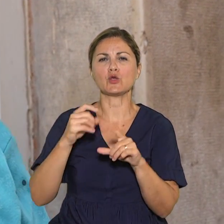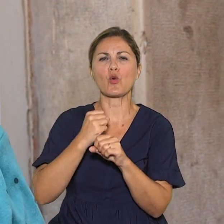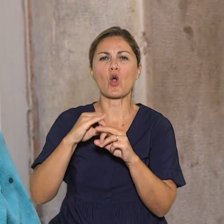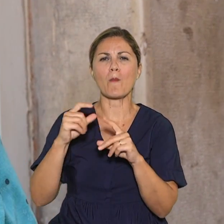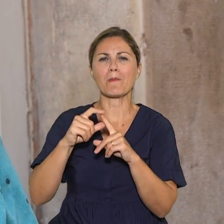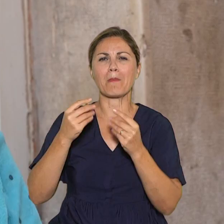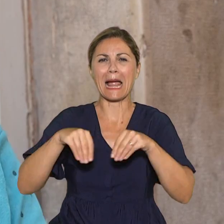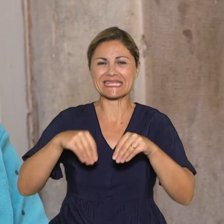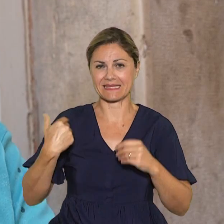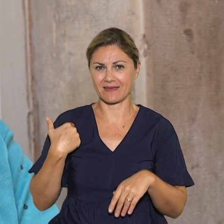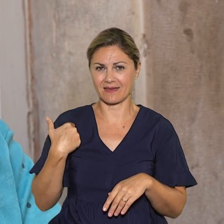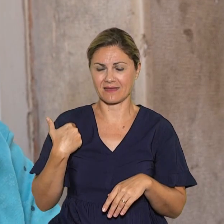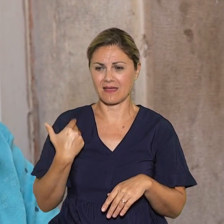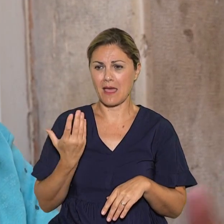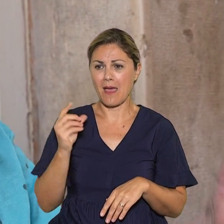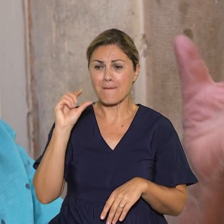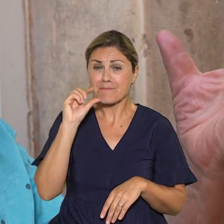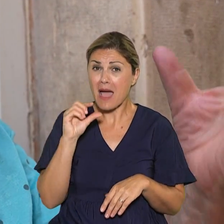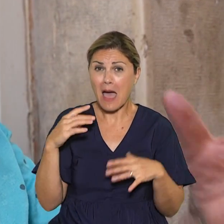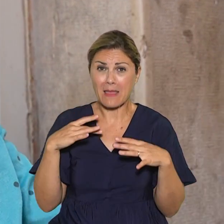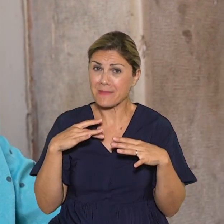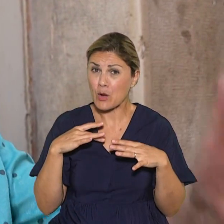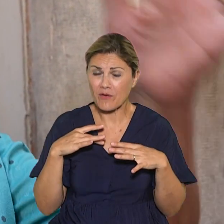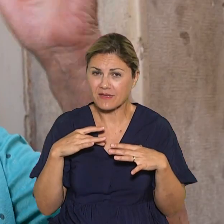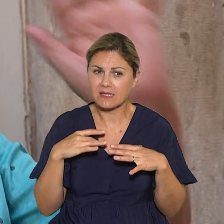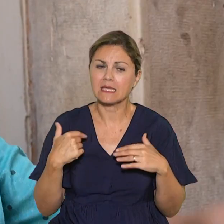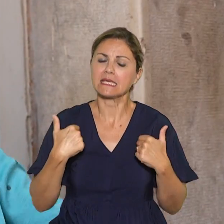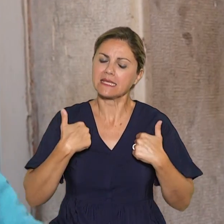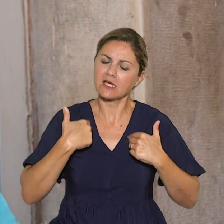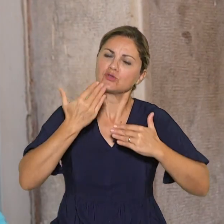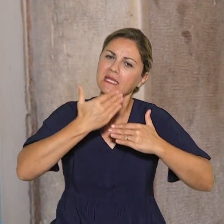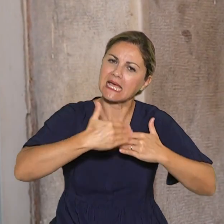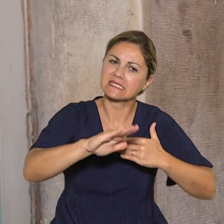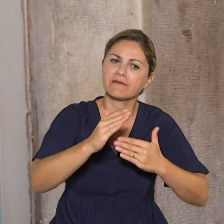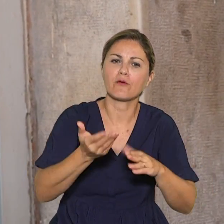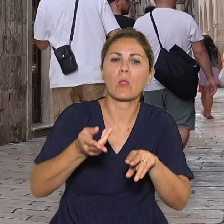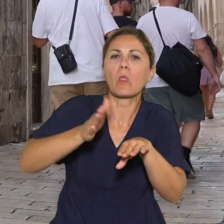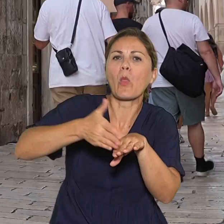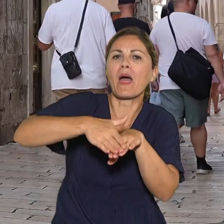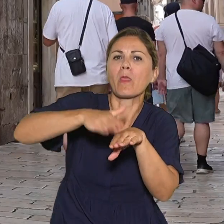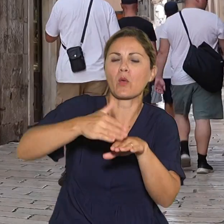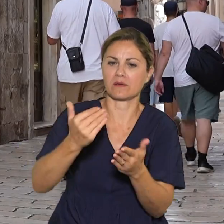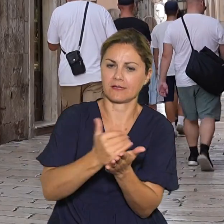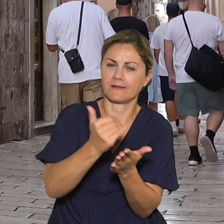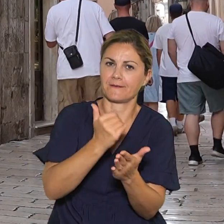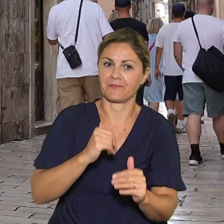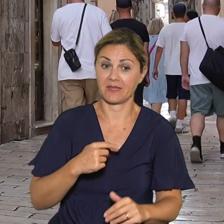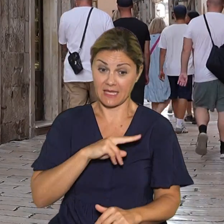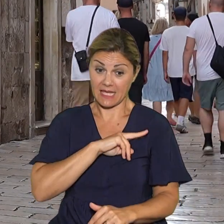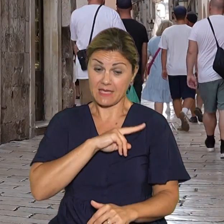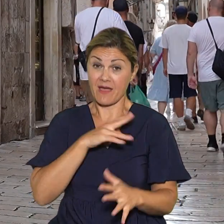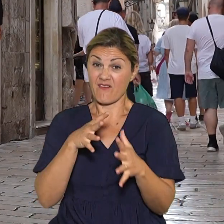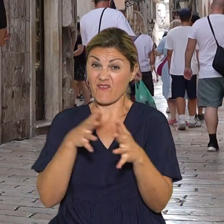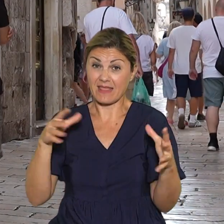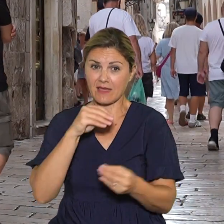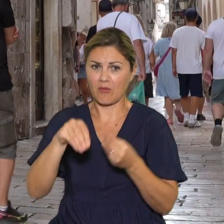Mala penzija, ja gori neću pustiti, ja ću nastaviti. Iako ima veliku obitelj,